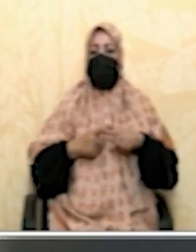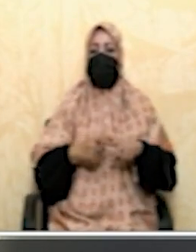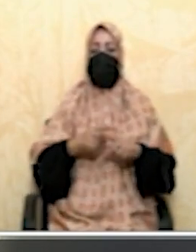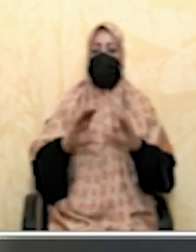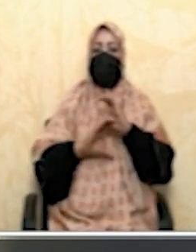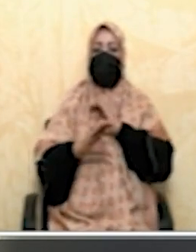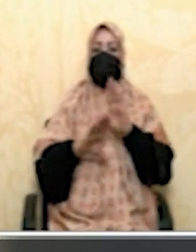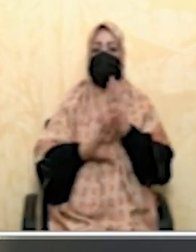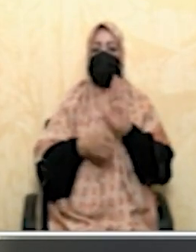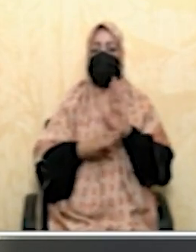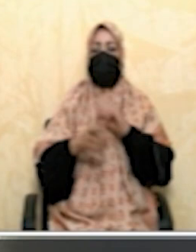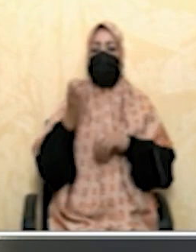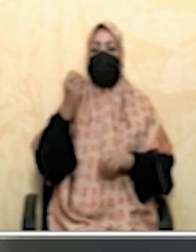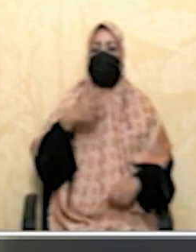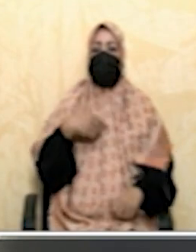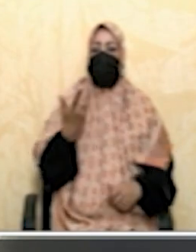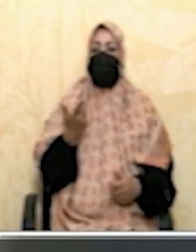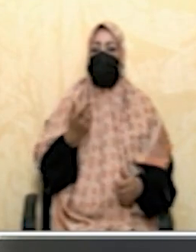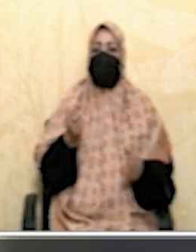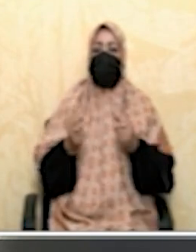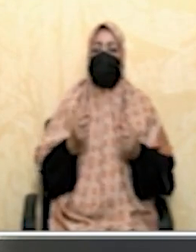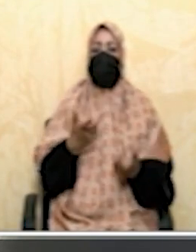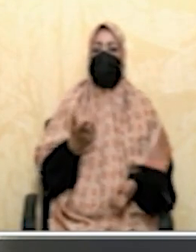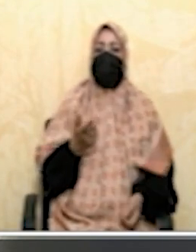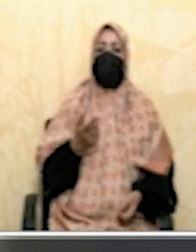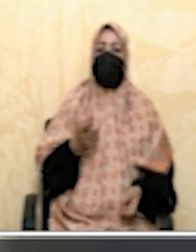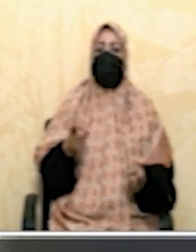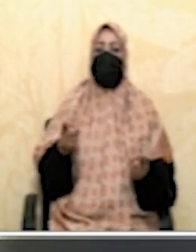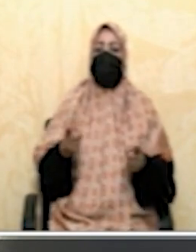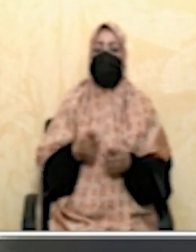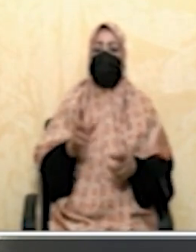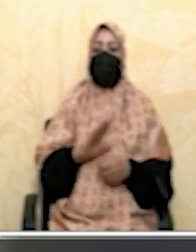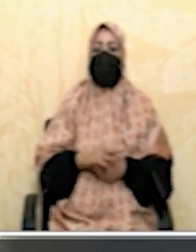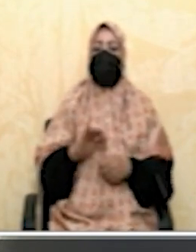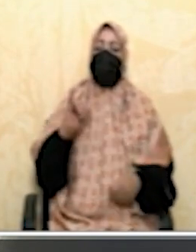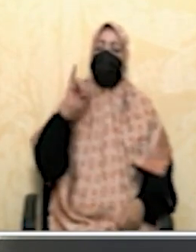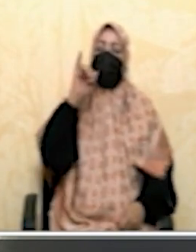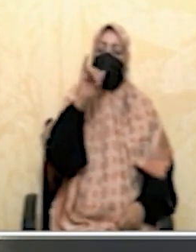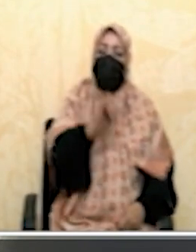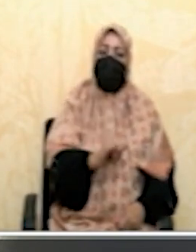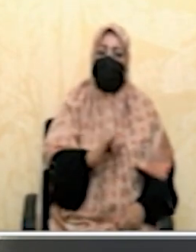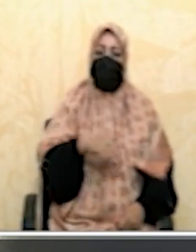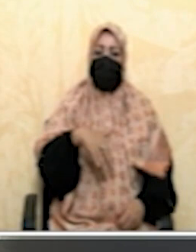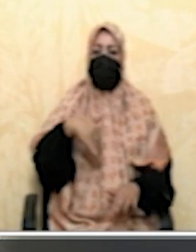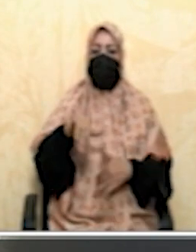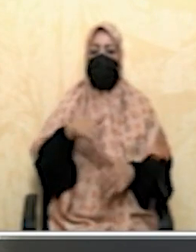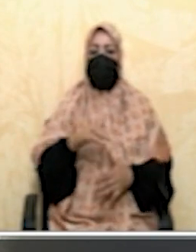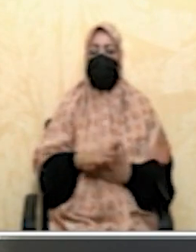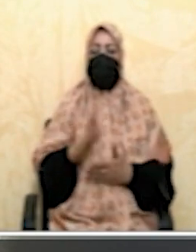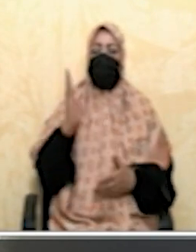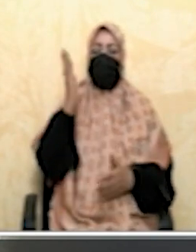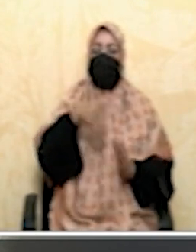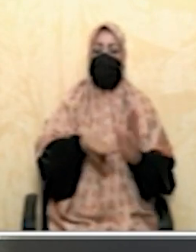تقصر الصلاه ما دمت مسافرا كان انت في الطريق طلعت من تبرق وفت حدود تبرق لك ان تقصر الصلاه ما